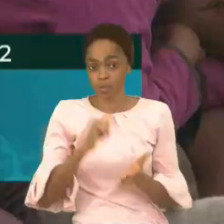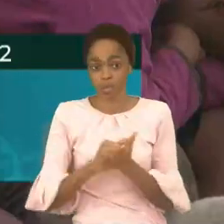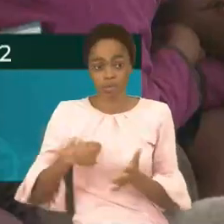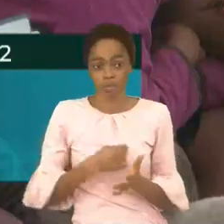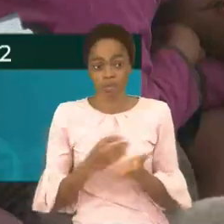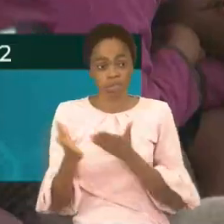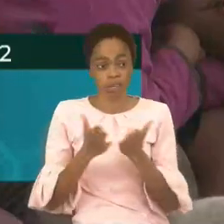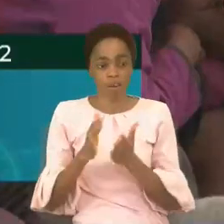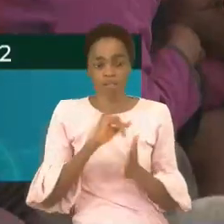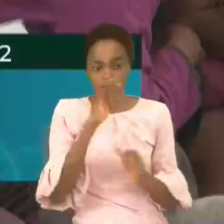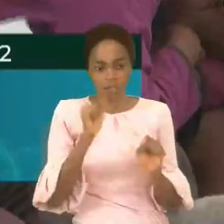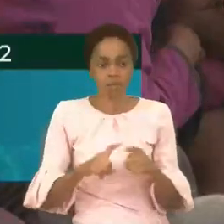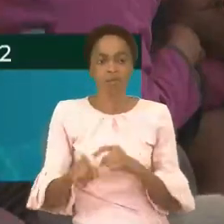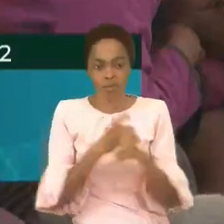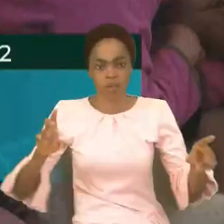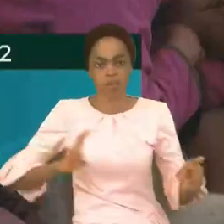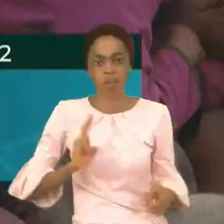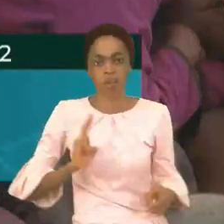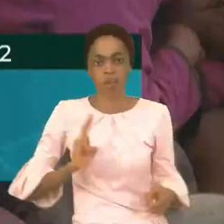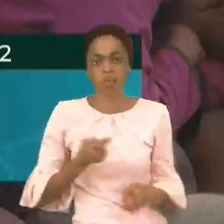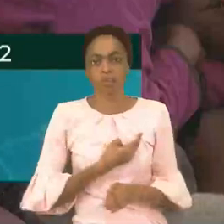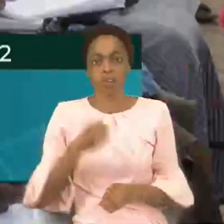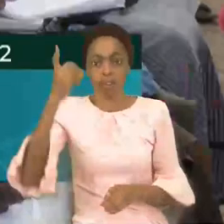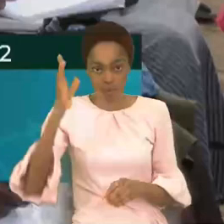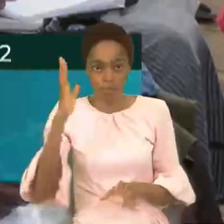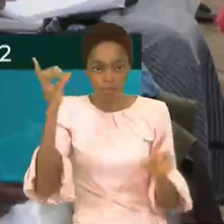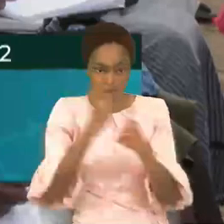délivrer. Il va te délivrer.